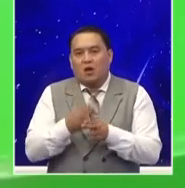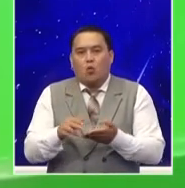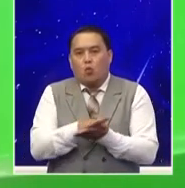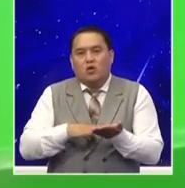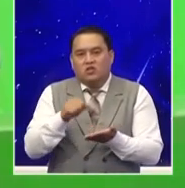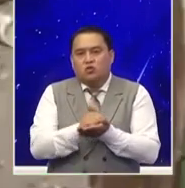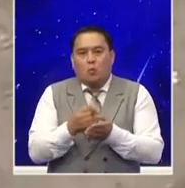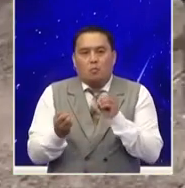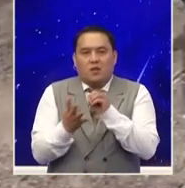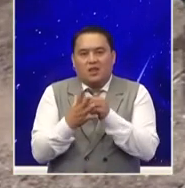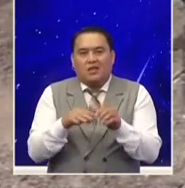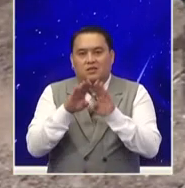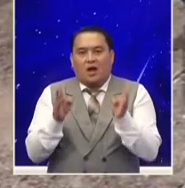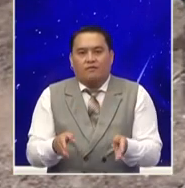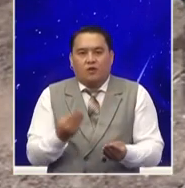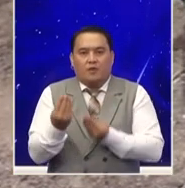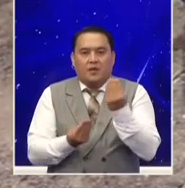уничтожено 15 игровых автоматов.